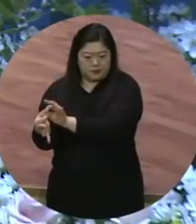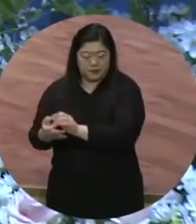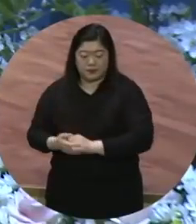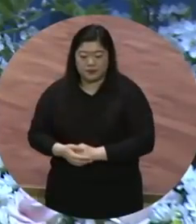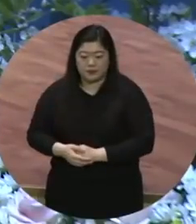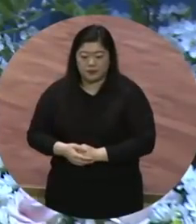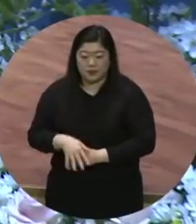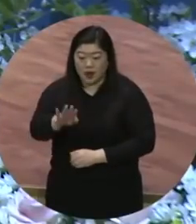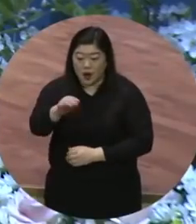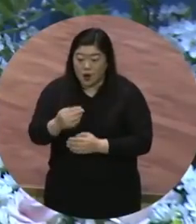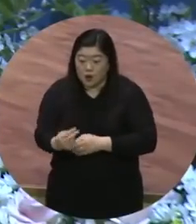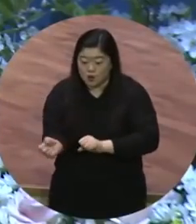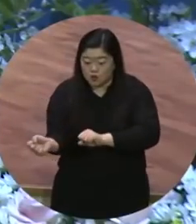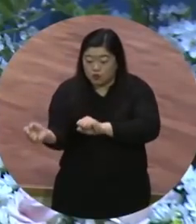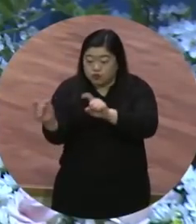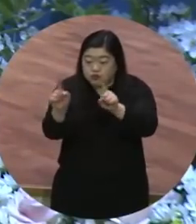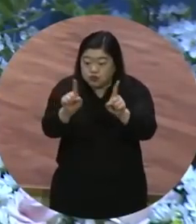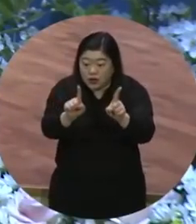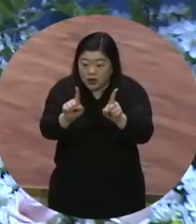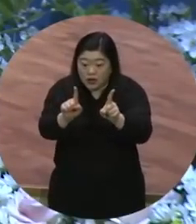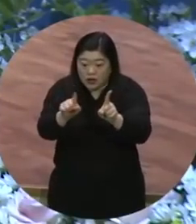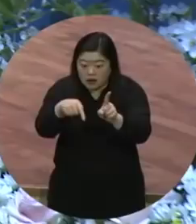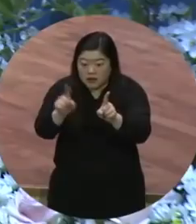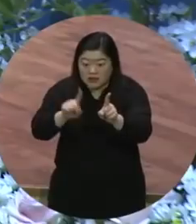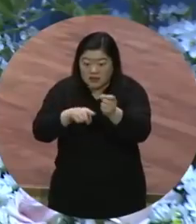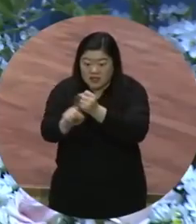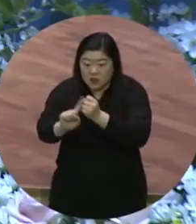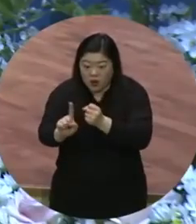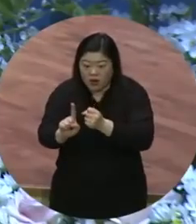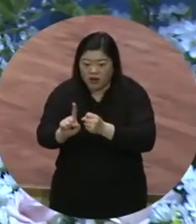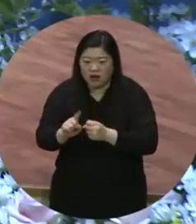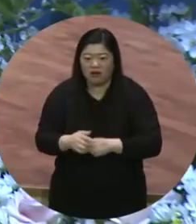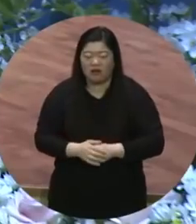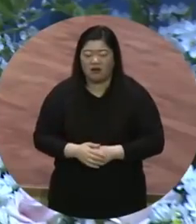죽은 믿음이 아니라 무슨 믿음입니까? 살아있는 믿음이다.